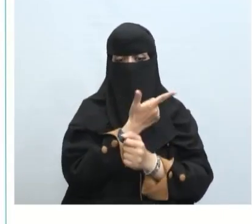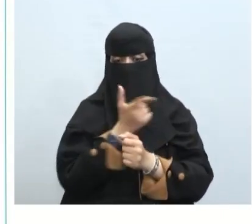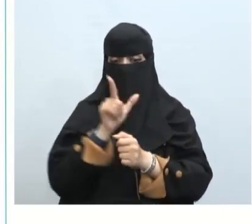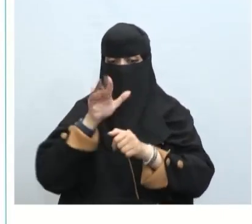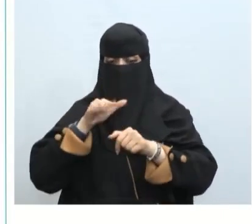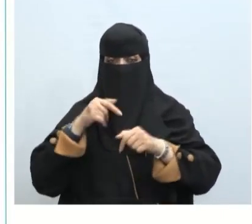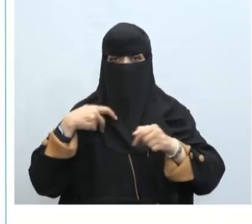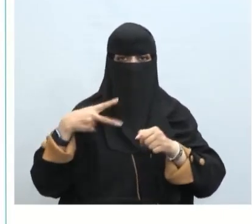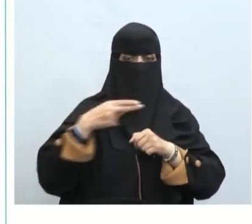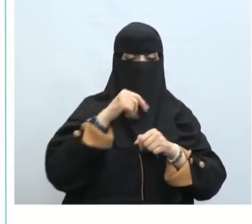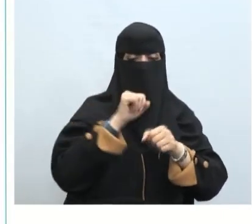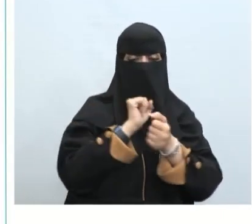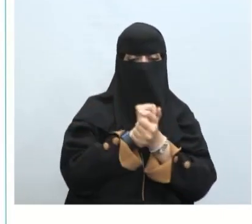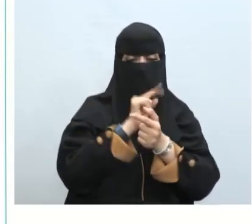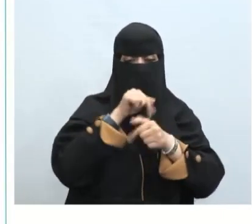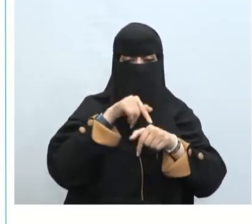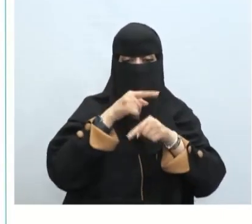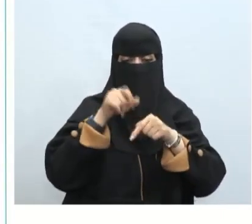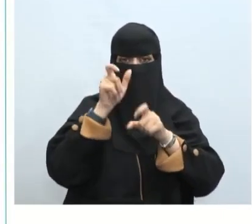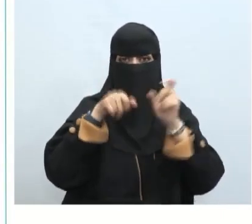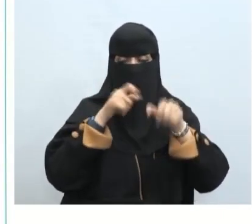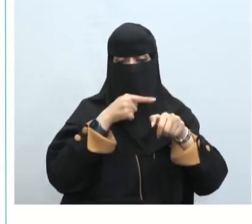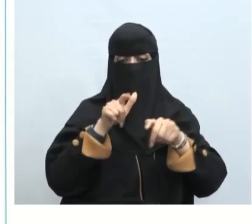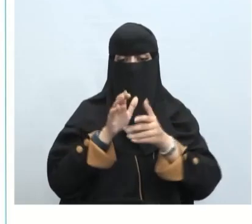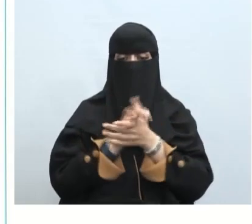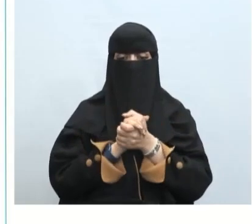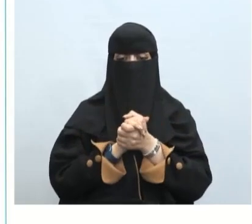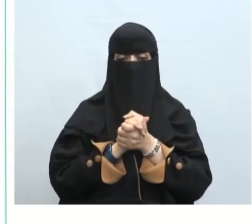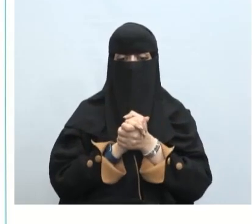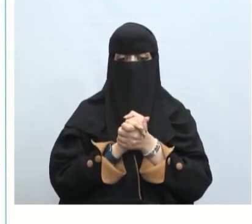المواطن السعودي توفير الامن للجميع